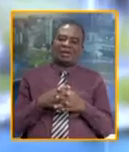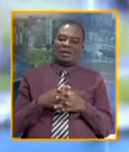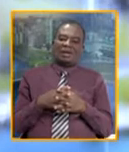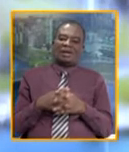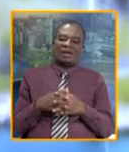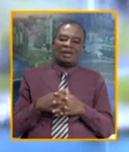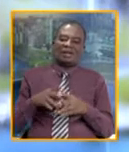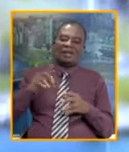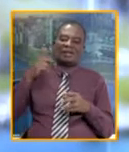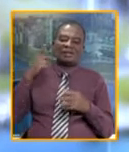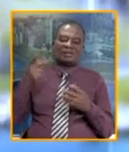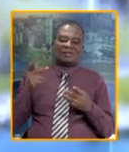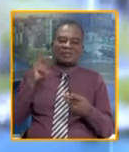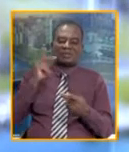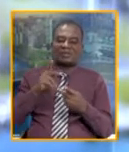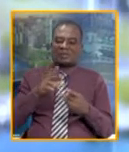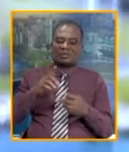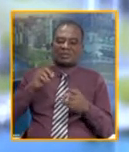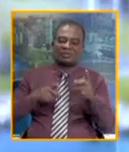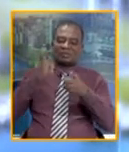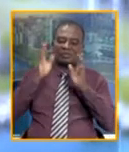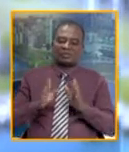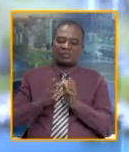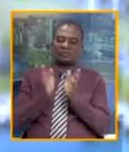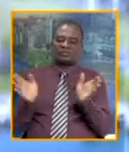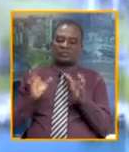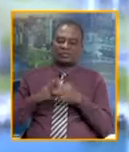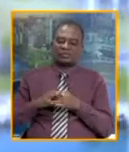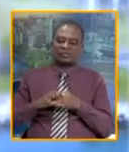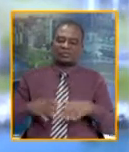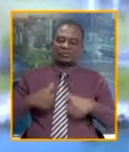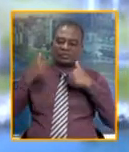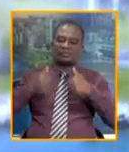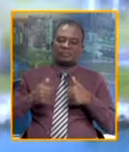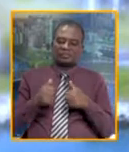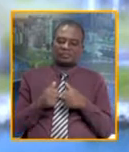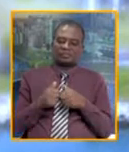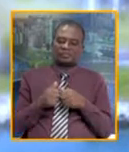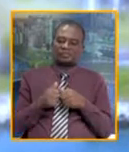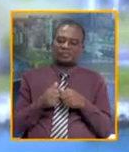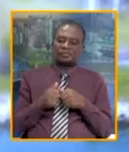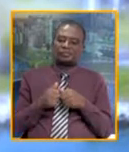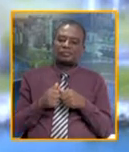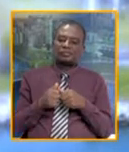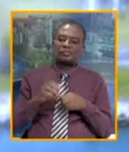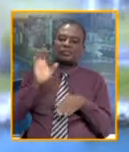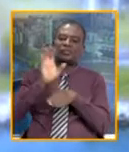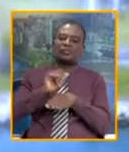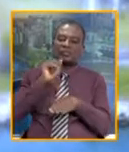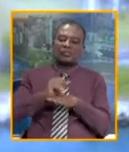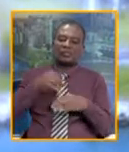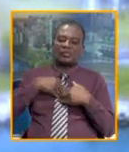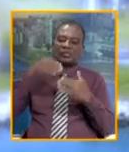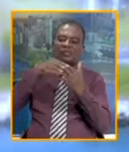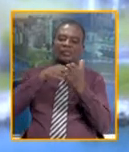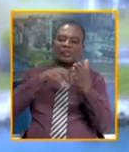Voilà les précisions du directeur général de la santé, le professeur Mamadou Samba. La Côte d'Ivoire qui a